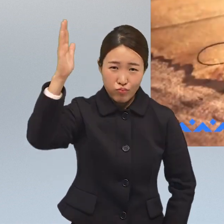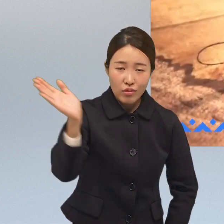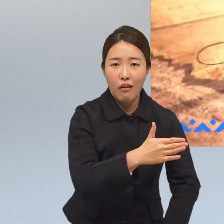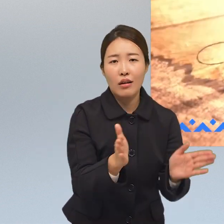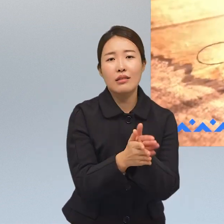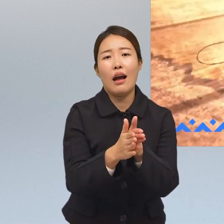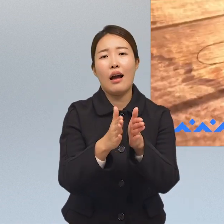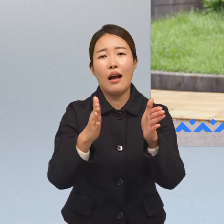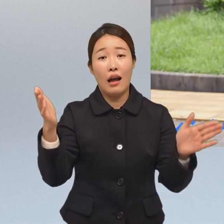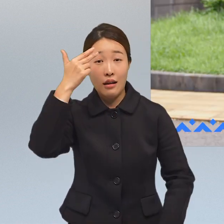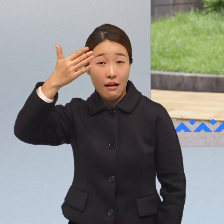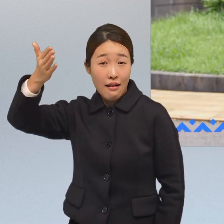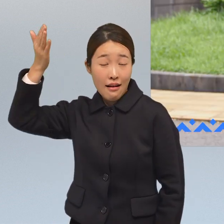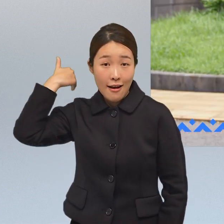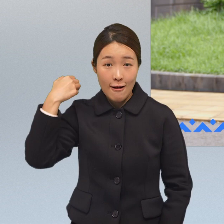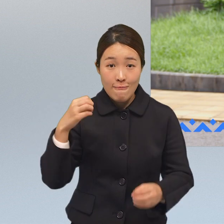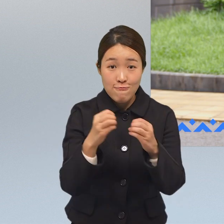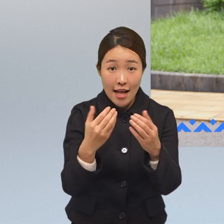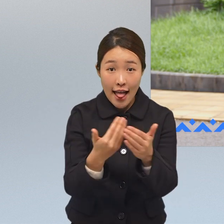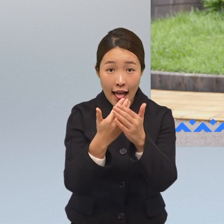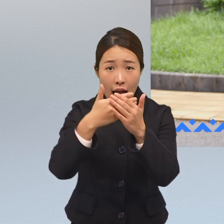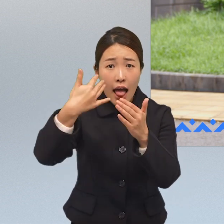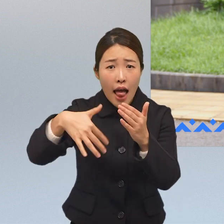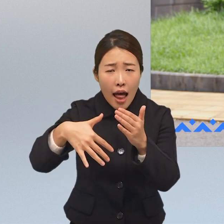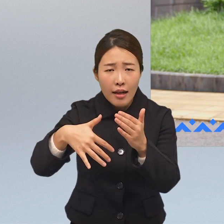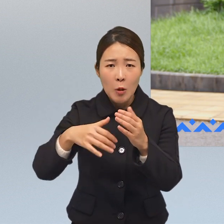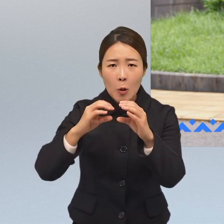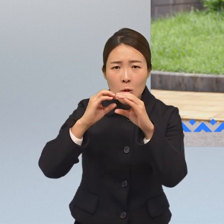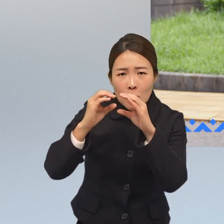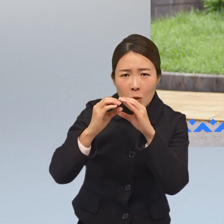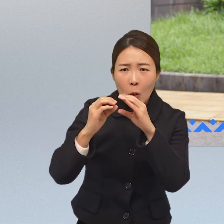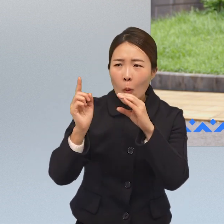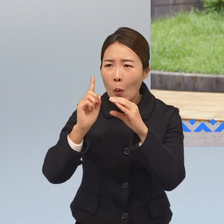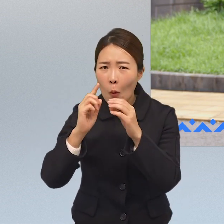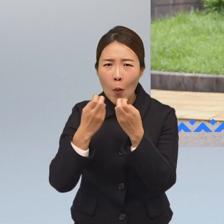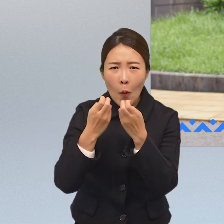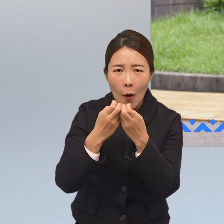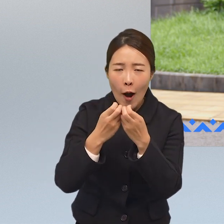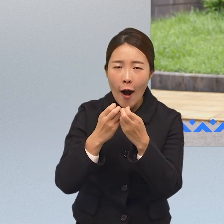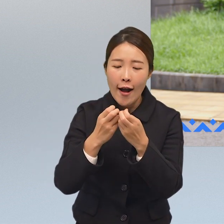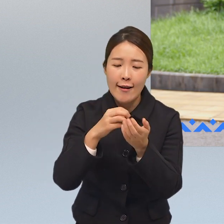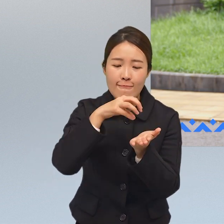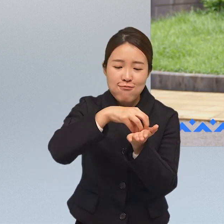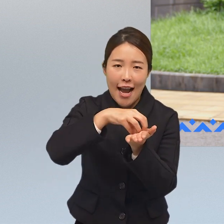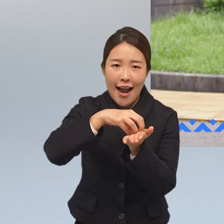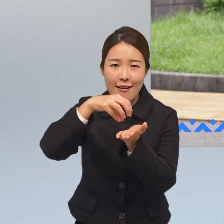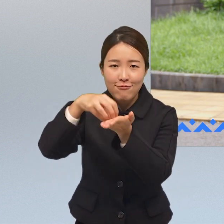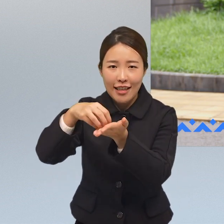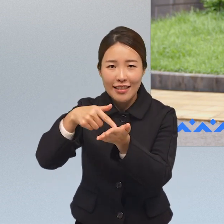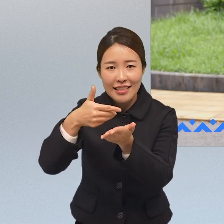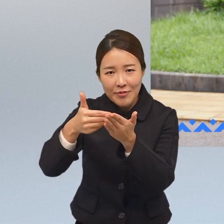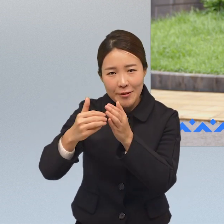시작됩니다. 과거 문자가 발달되기 전 소통의 의미로 사용되었던 또 다른